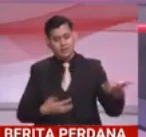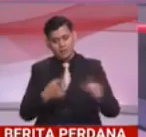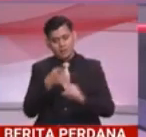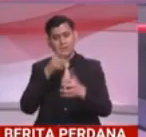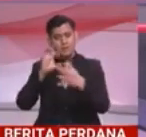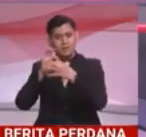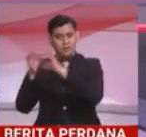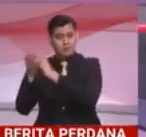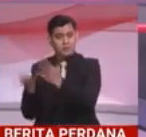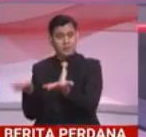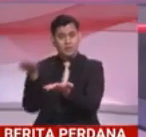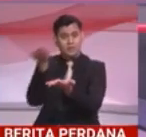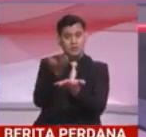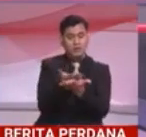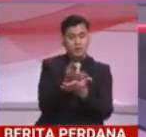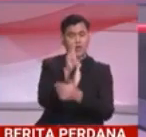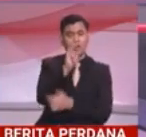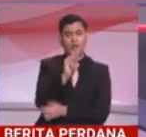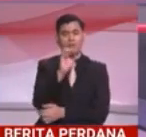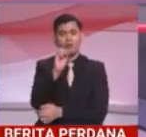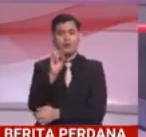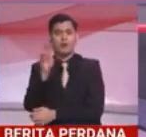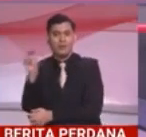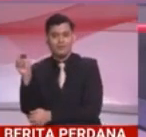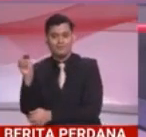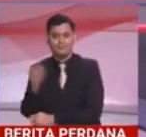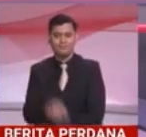Demikian cadangan Majlis Olimpik Malaysia MOM.